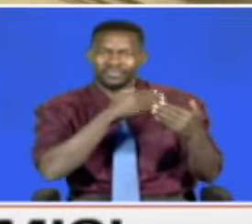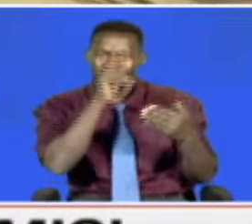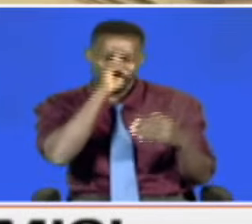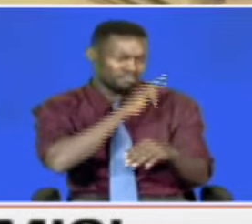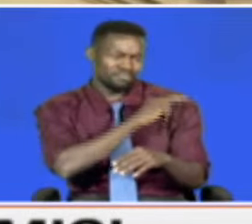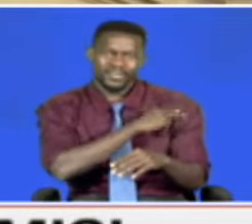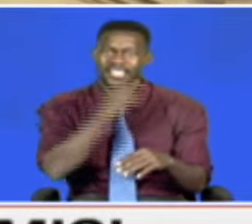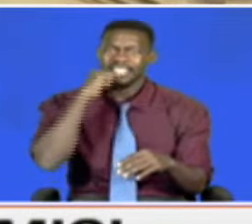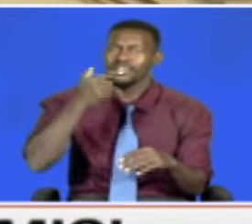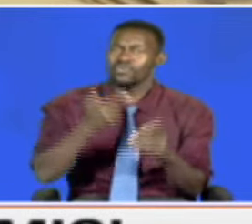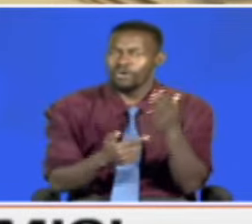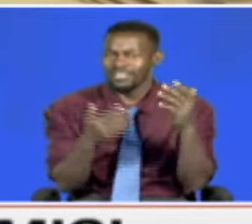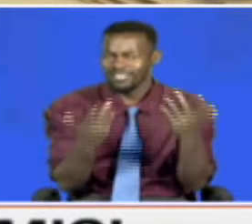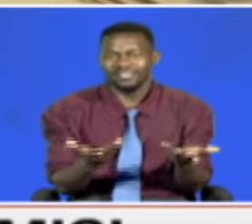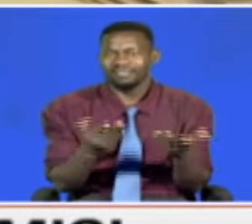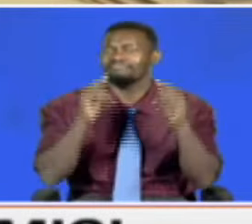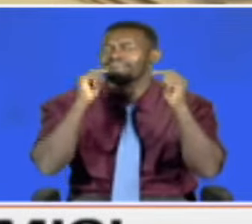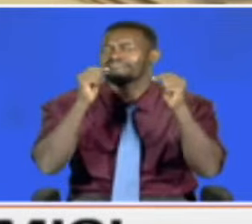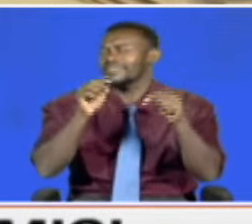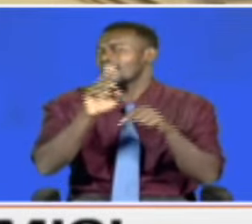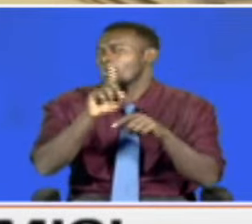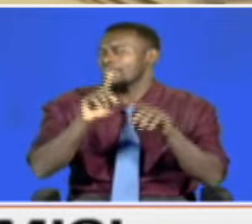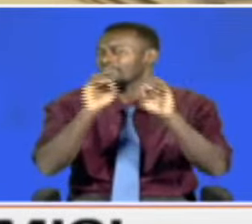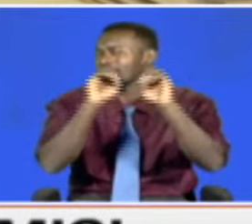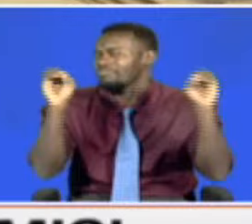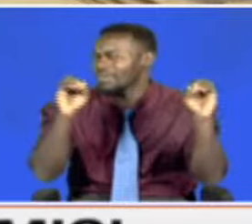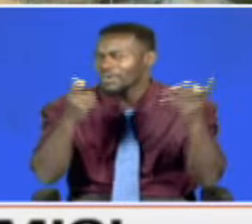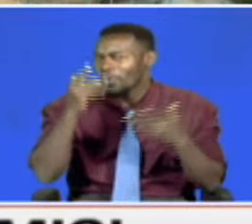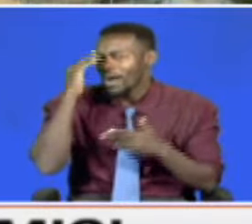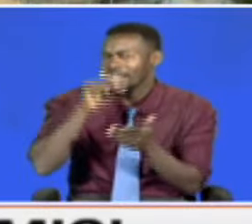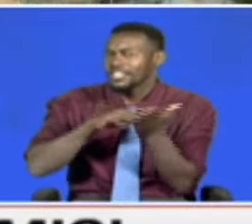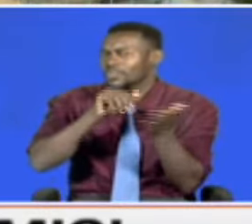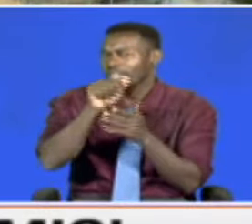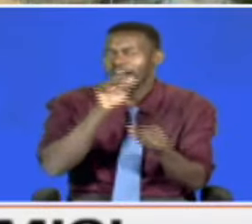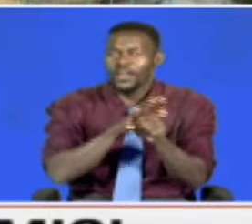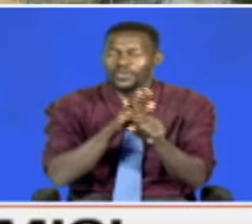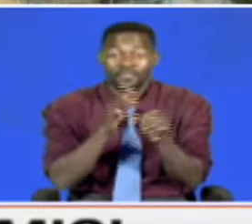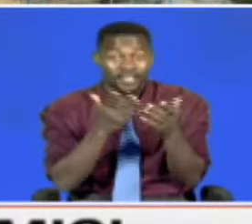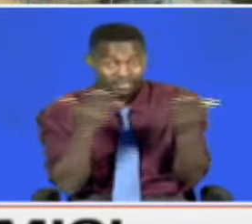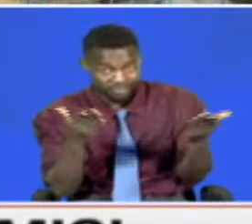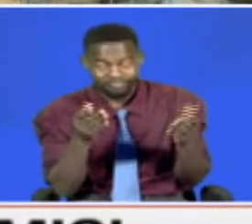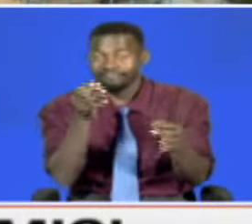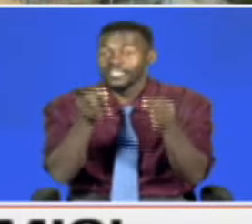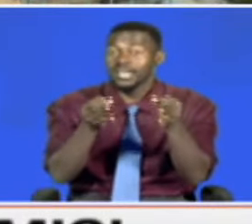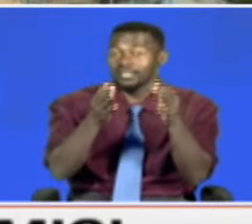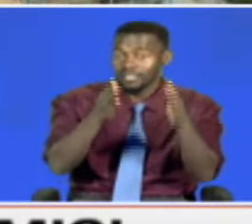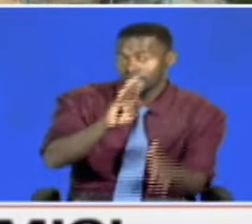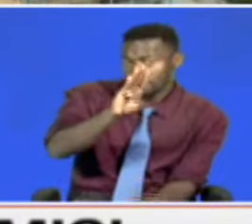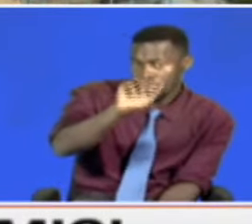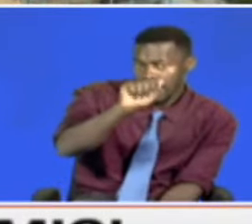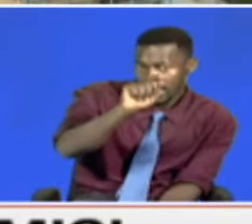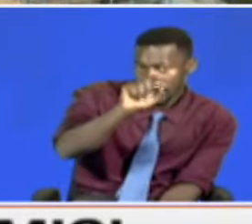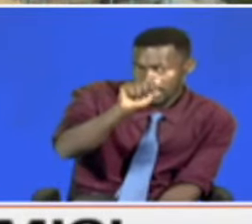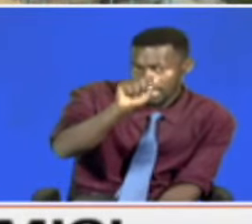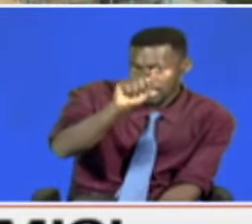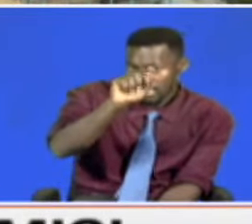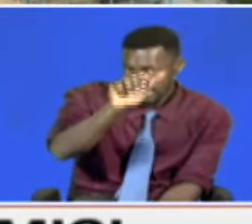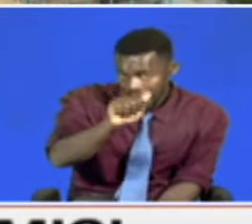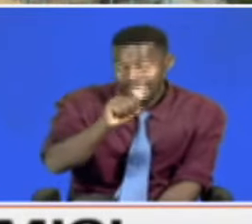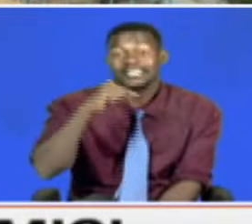mwake kwa msingi kuwa yalikuwa yakichangia utovu wa usalama. Jaji Batati Mwamuye ameagiza kwamba agizo hilo la